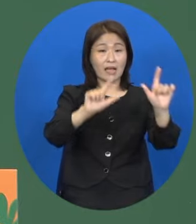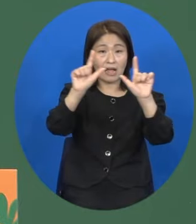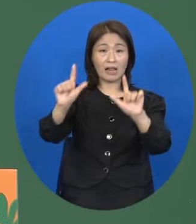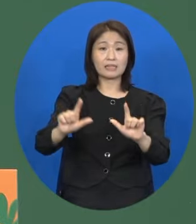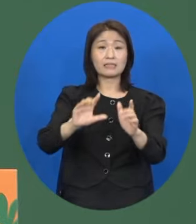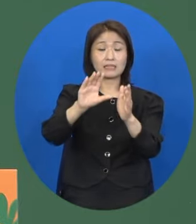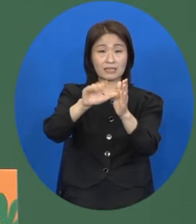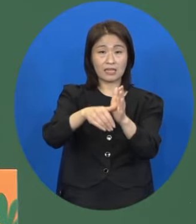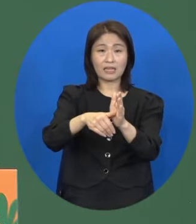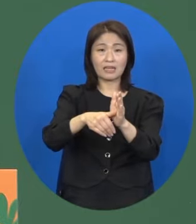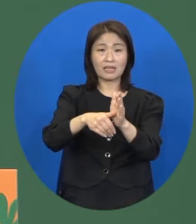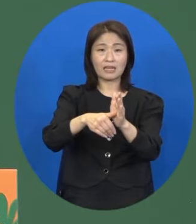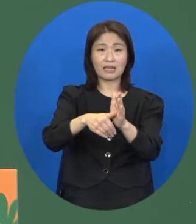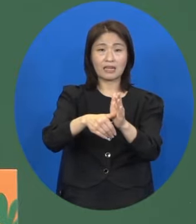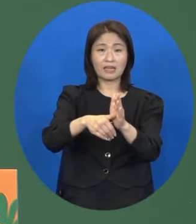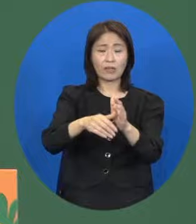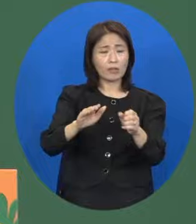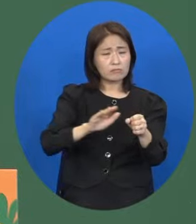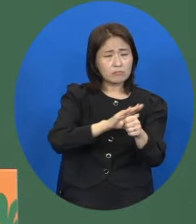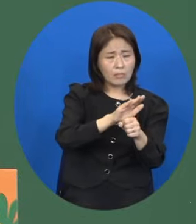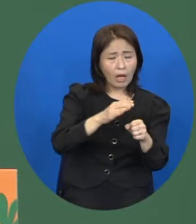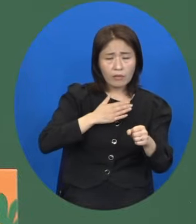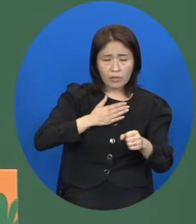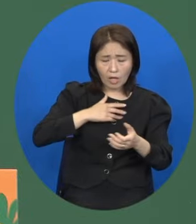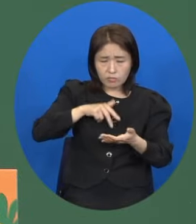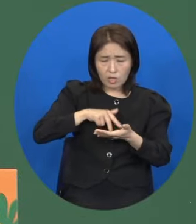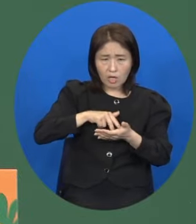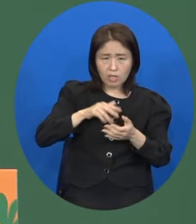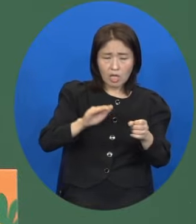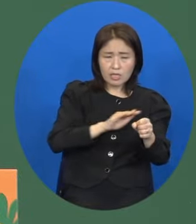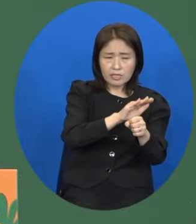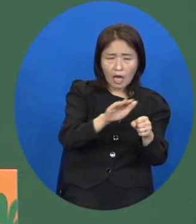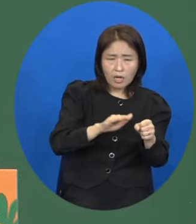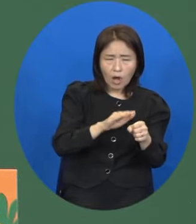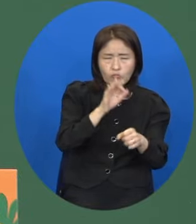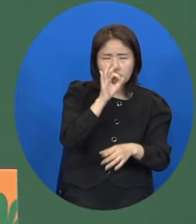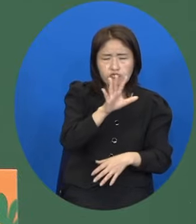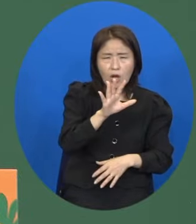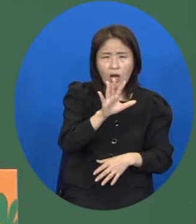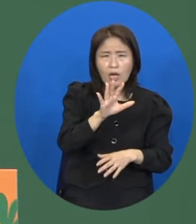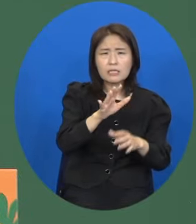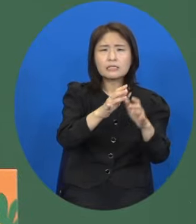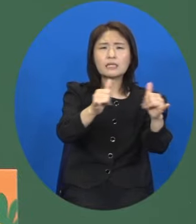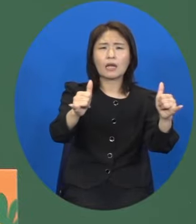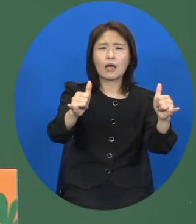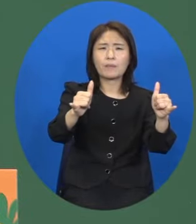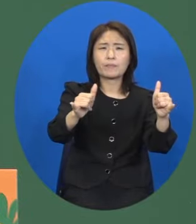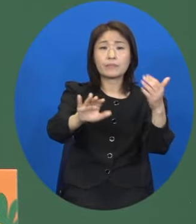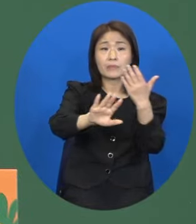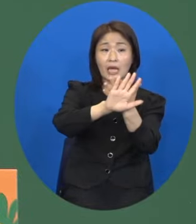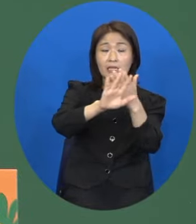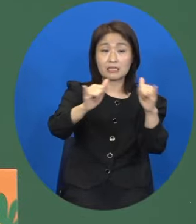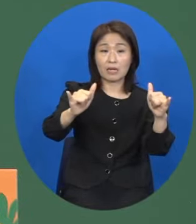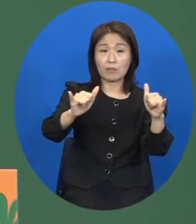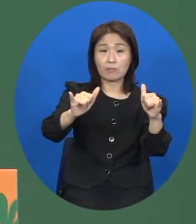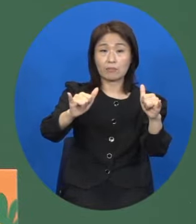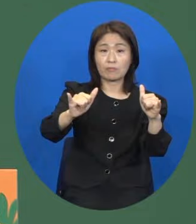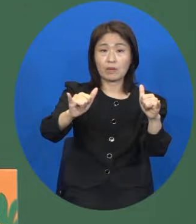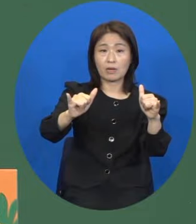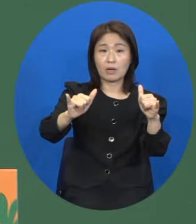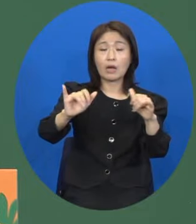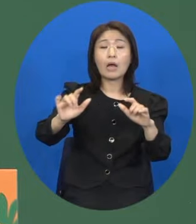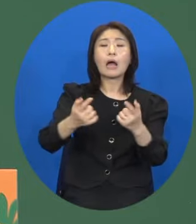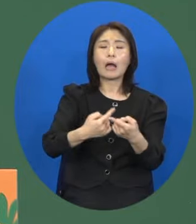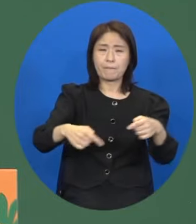내가 사랑할 수 없는 내 눈에 편견으로 가득 차 있는 타자와